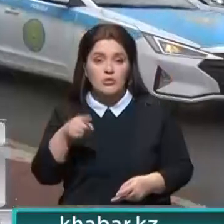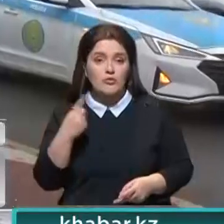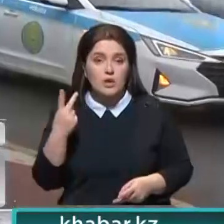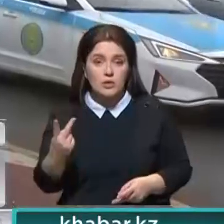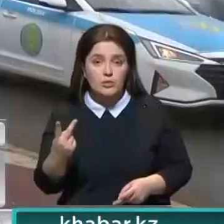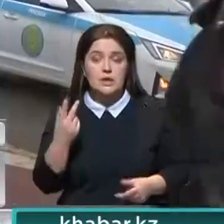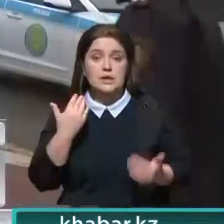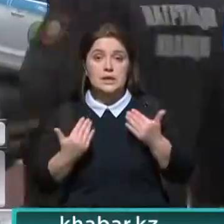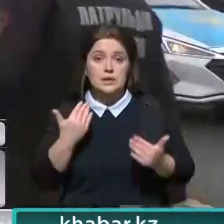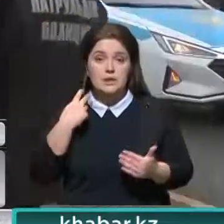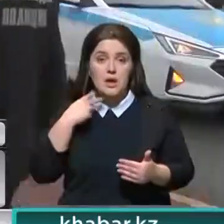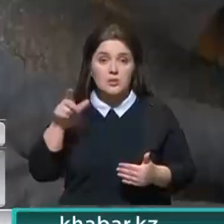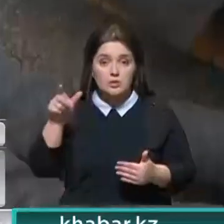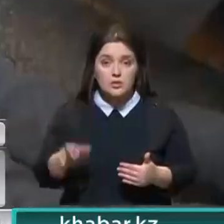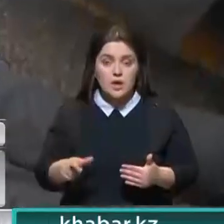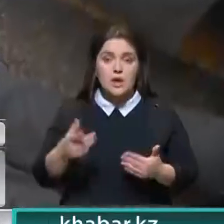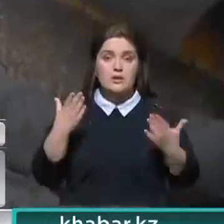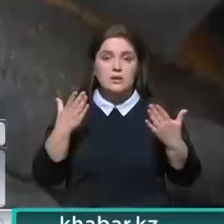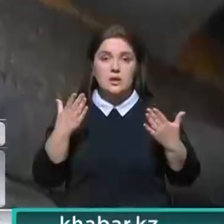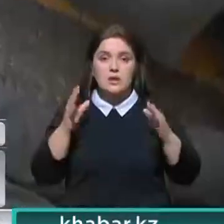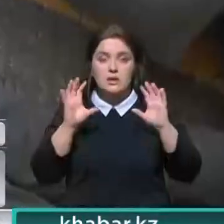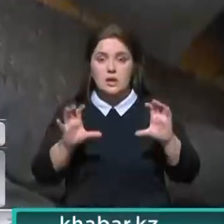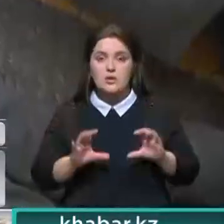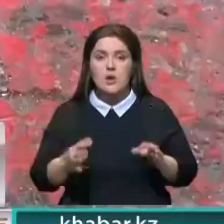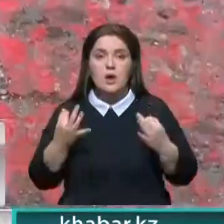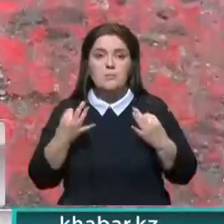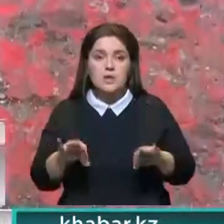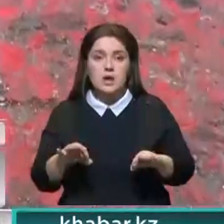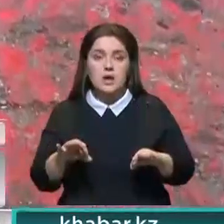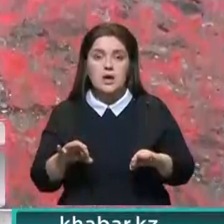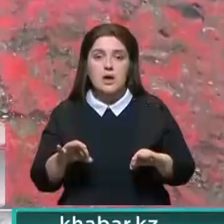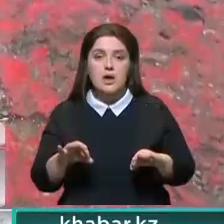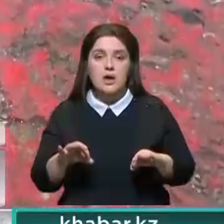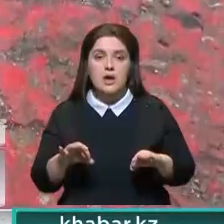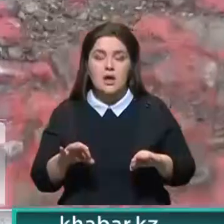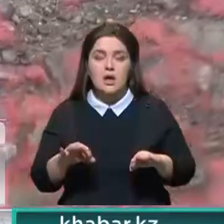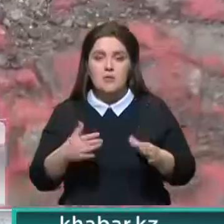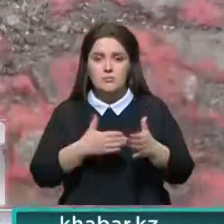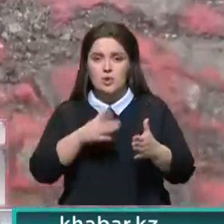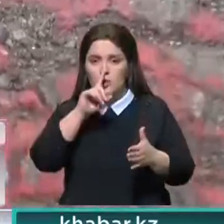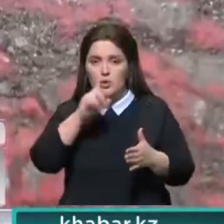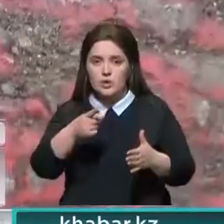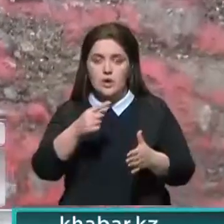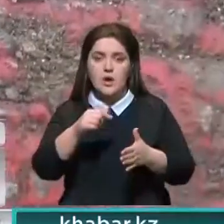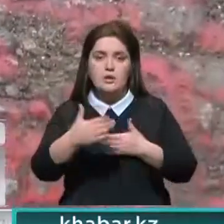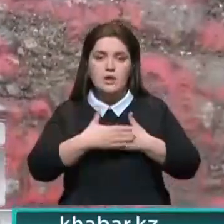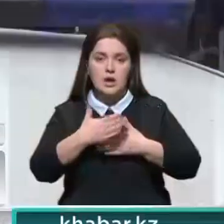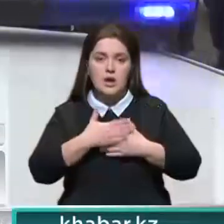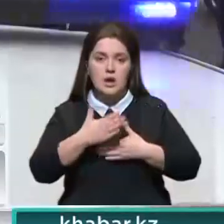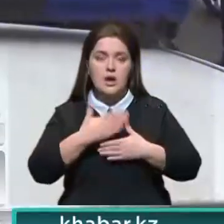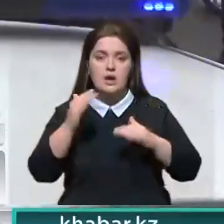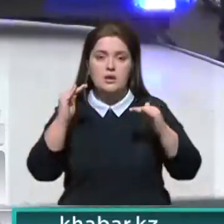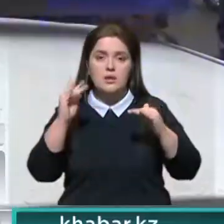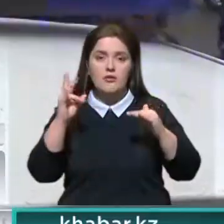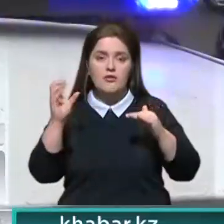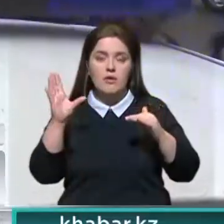1/2. При этом, если осужденным на день введения в действие закона об амнистии осталось отбывать наказание не более года, то основное наказание